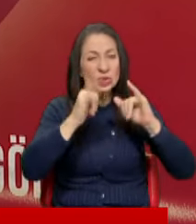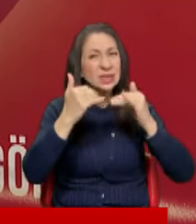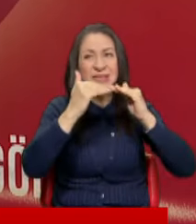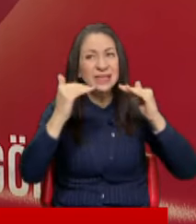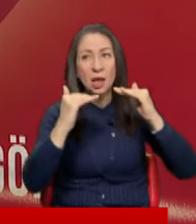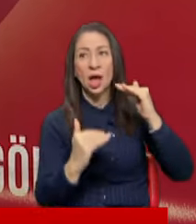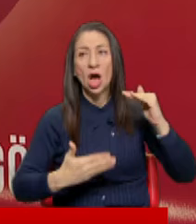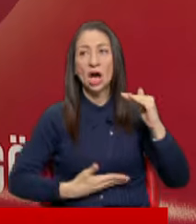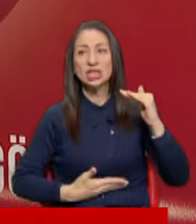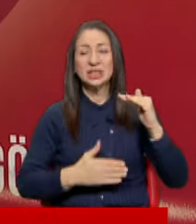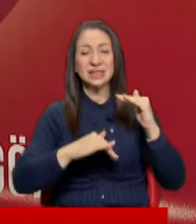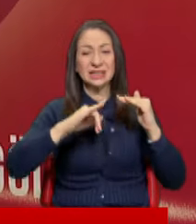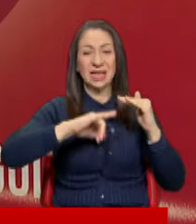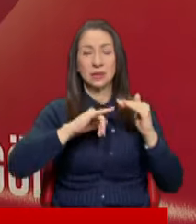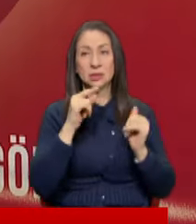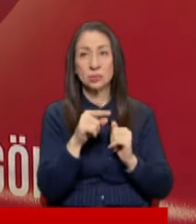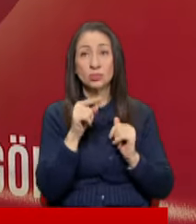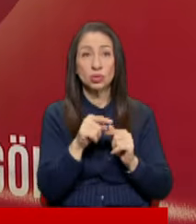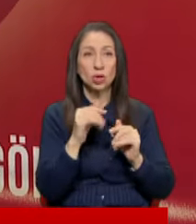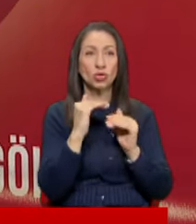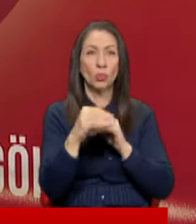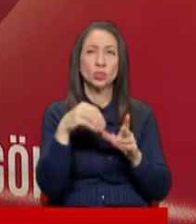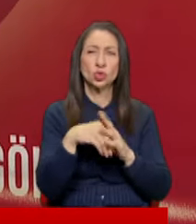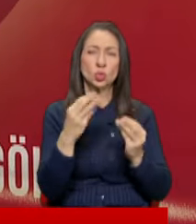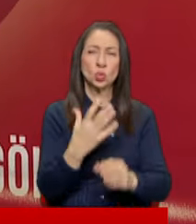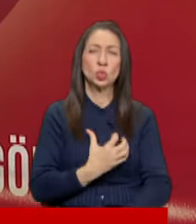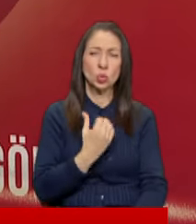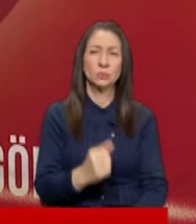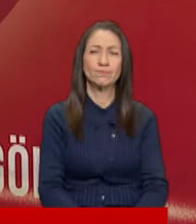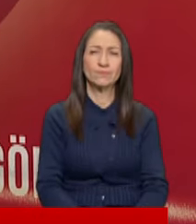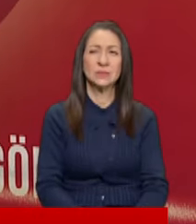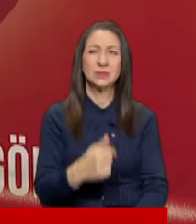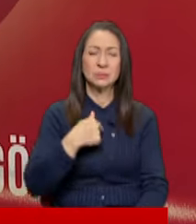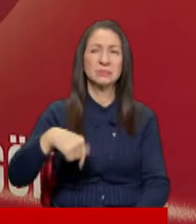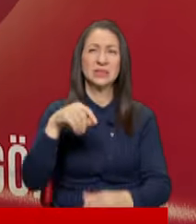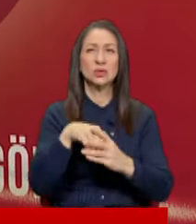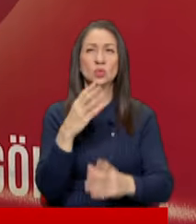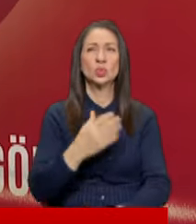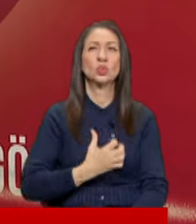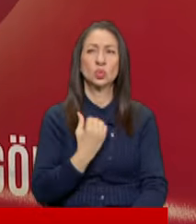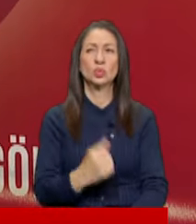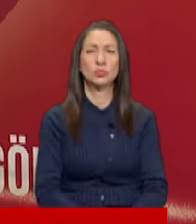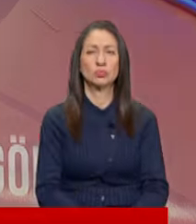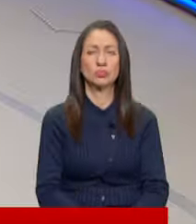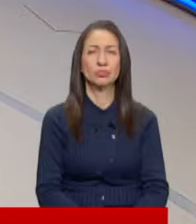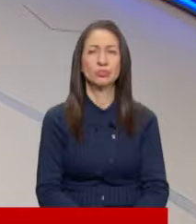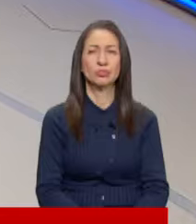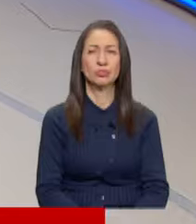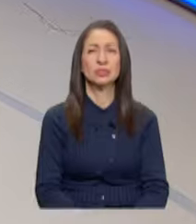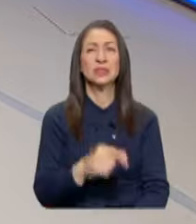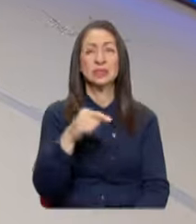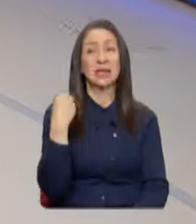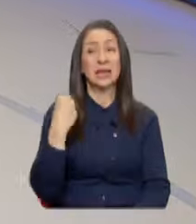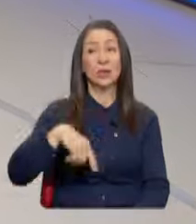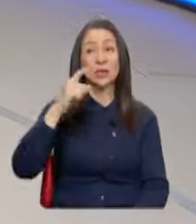altında ve açlık sınırına yakındır bu da toplum için çok üzücüdür bizler için çok üzücüdür şimdi